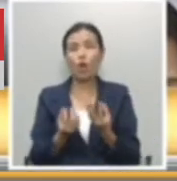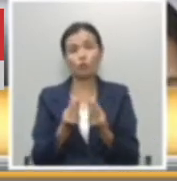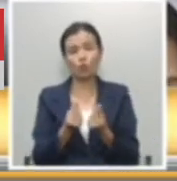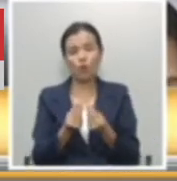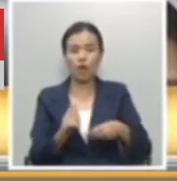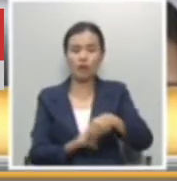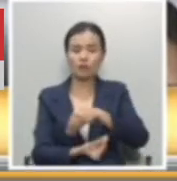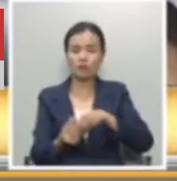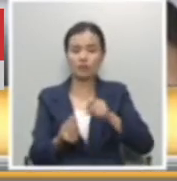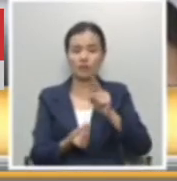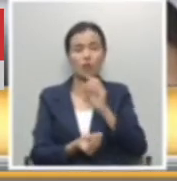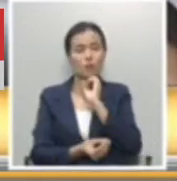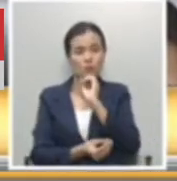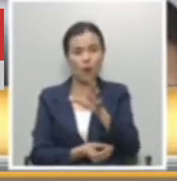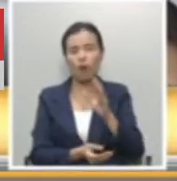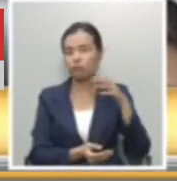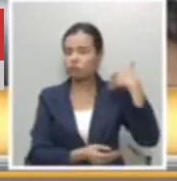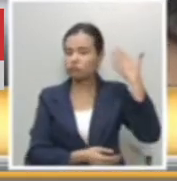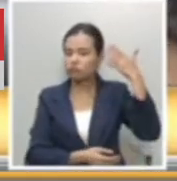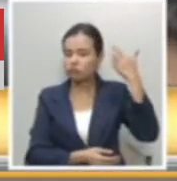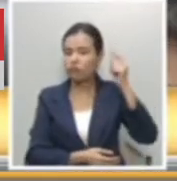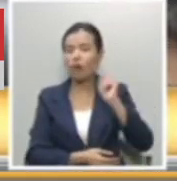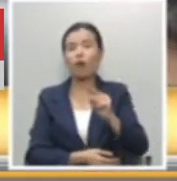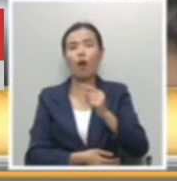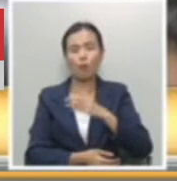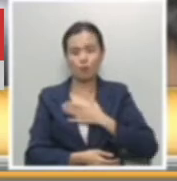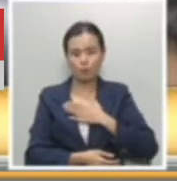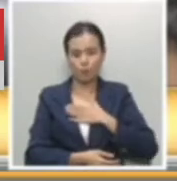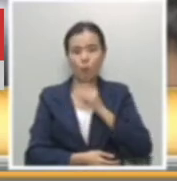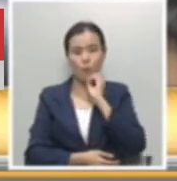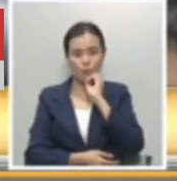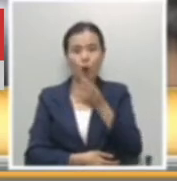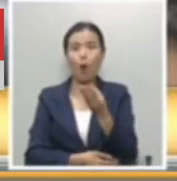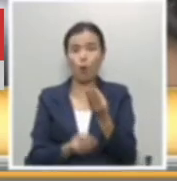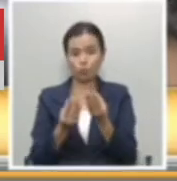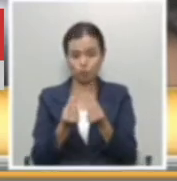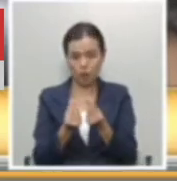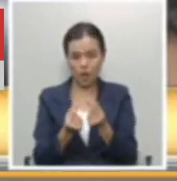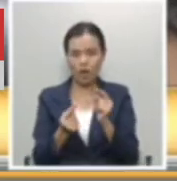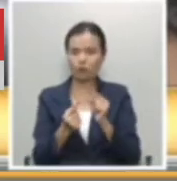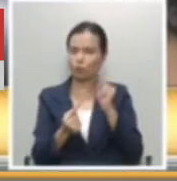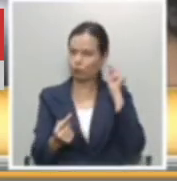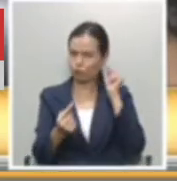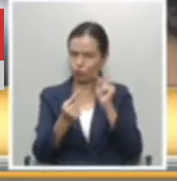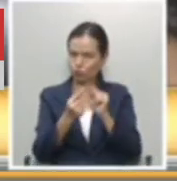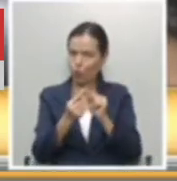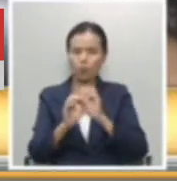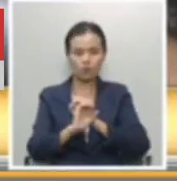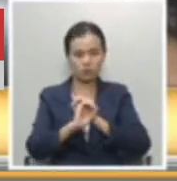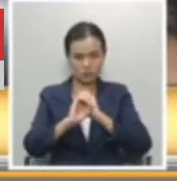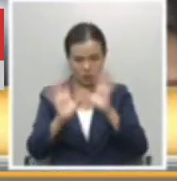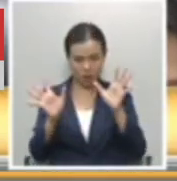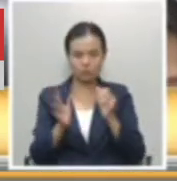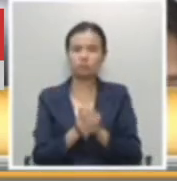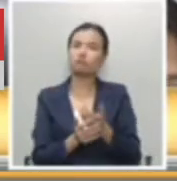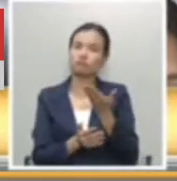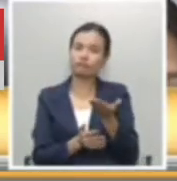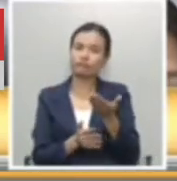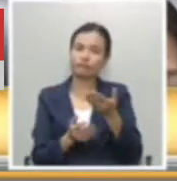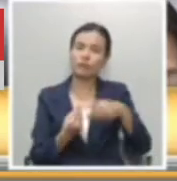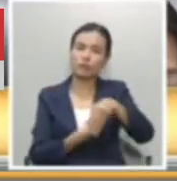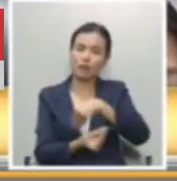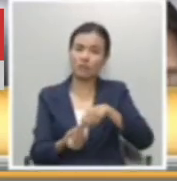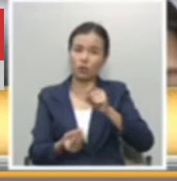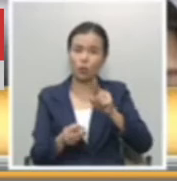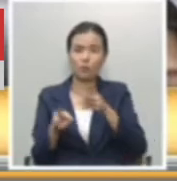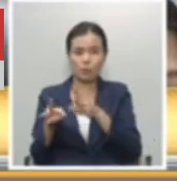รษฐกิจที่ผมได้กราบเรียนมาตั้งแต่ต้นนะครับมันบ่งชี้และมันฟ้องชัดเจนครับว่าท่านกระตุ้นเศรษฐกิจ